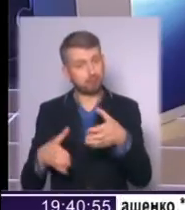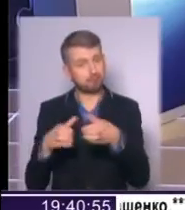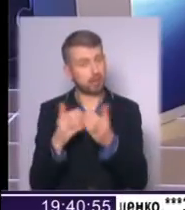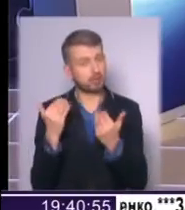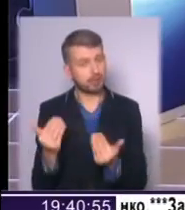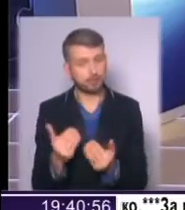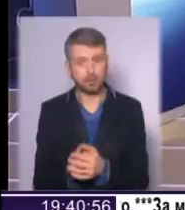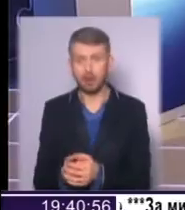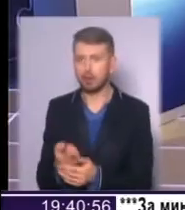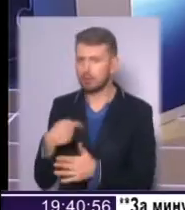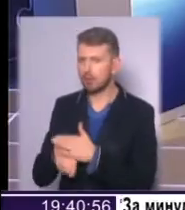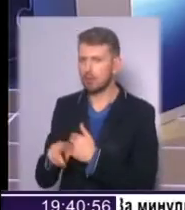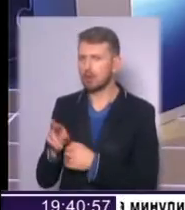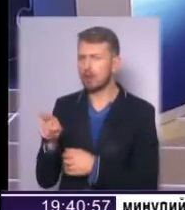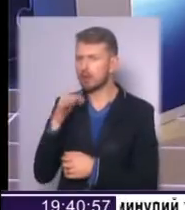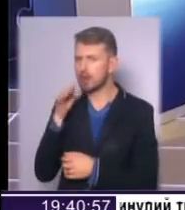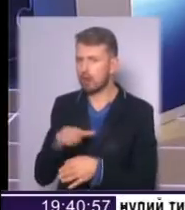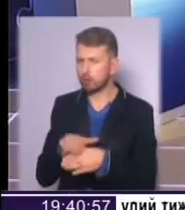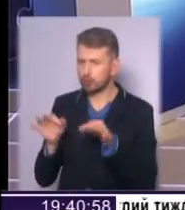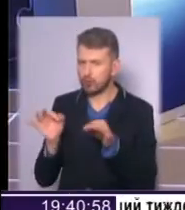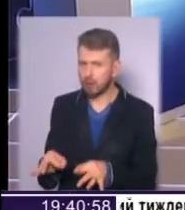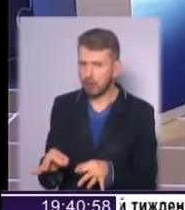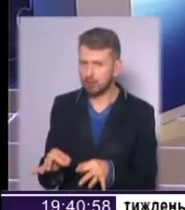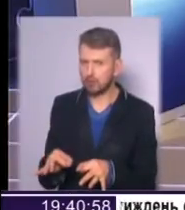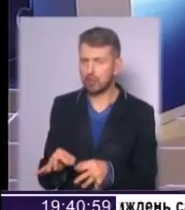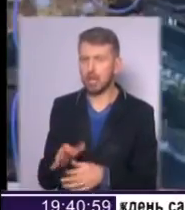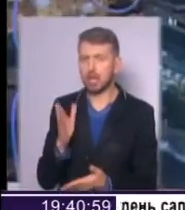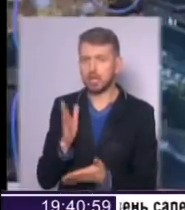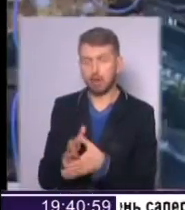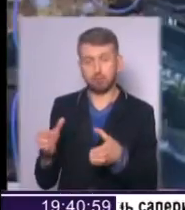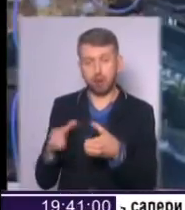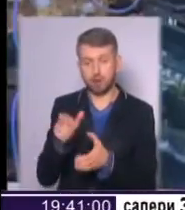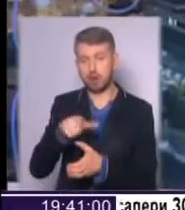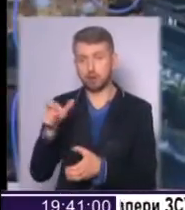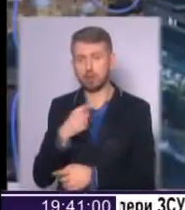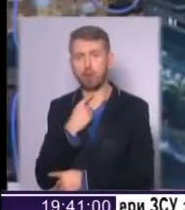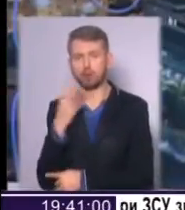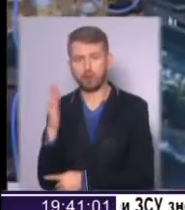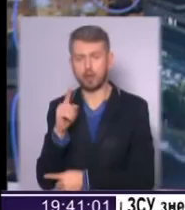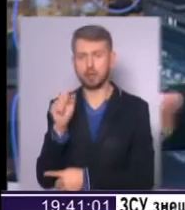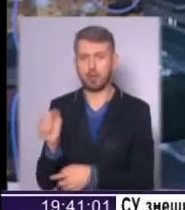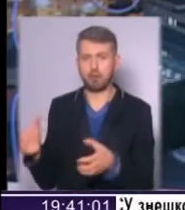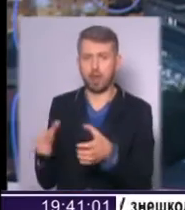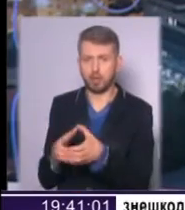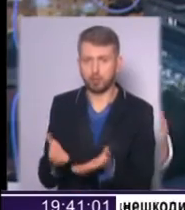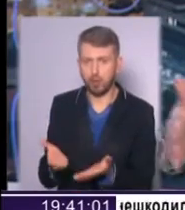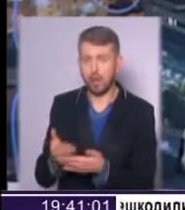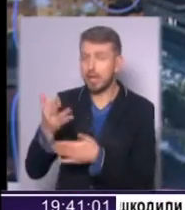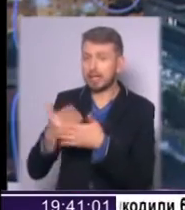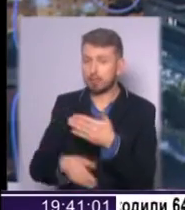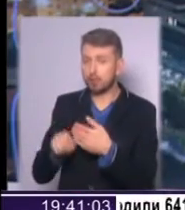все надякає списками на те, що, як ви сказали, абсолютно справедливо і абсолютно правдиво. Є от партія, люди голосували за партію. Списку